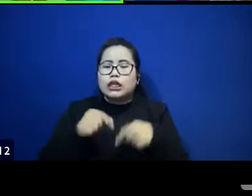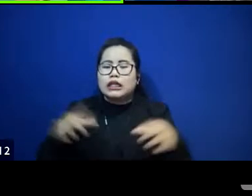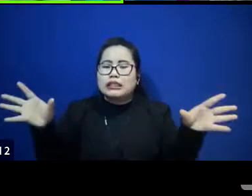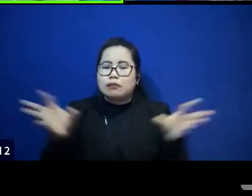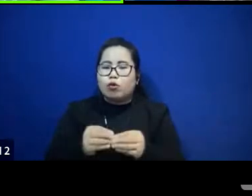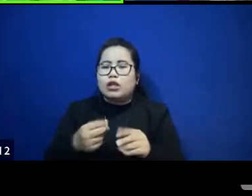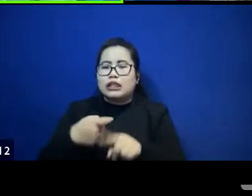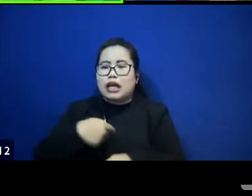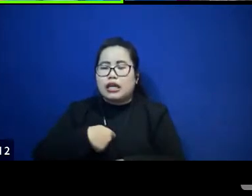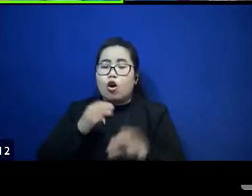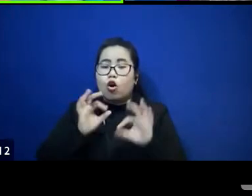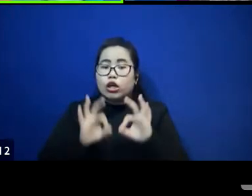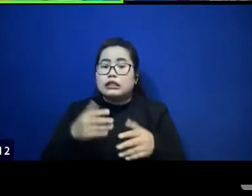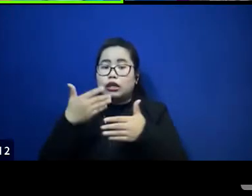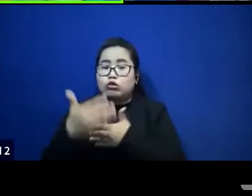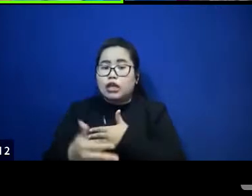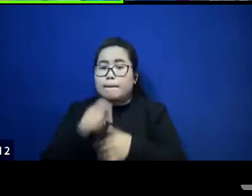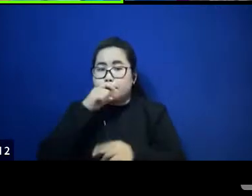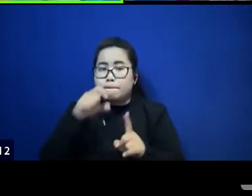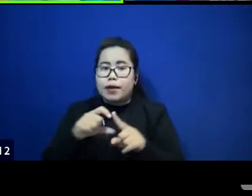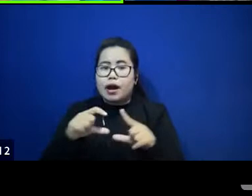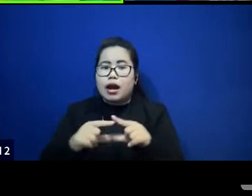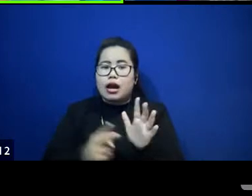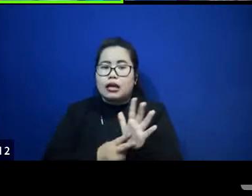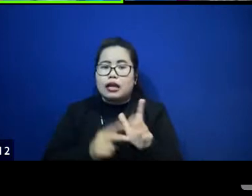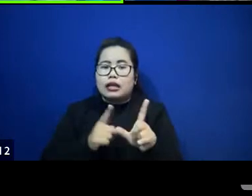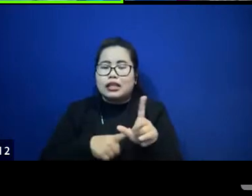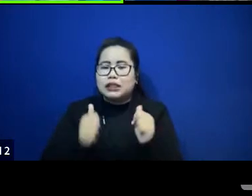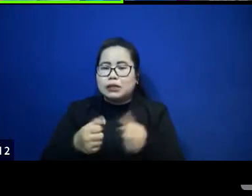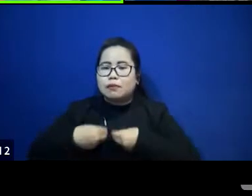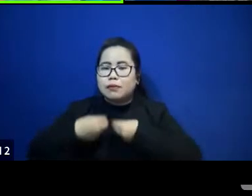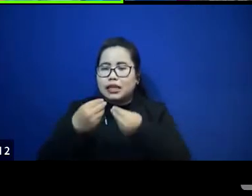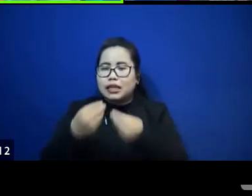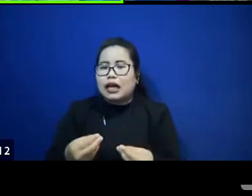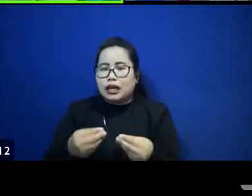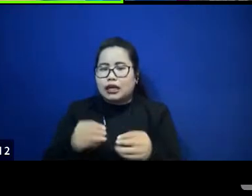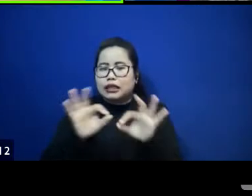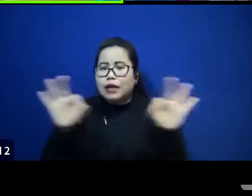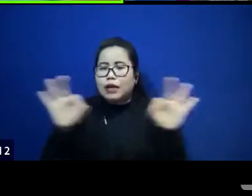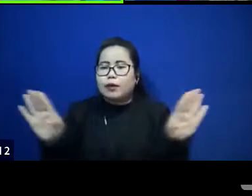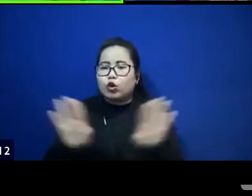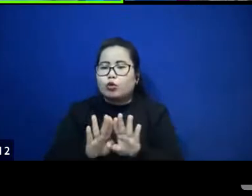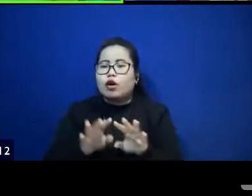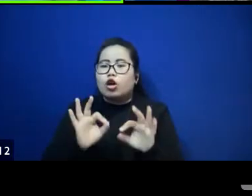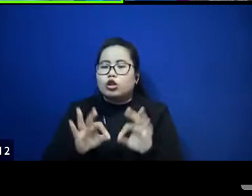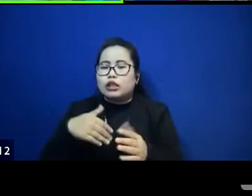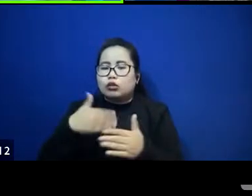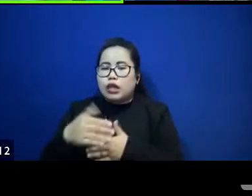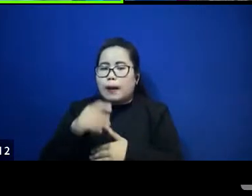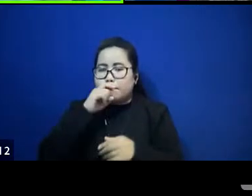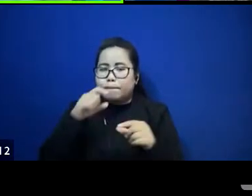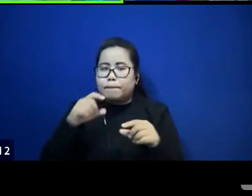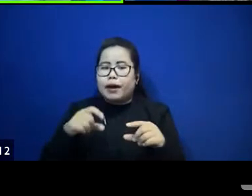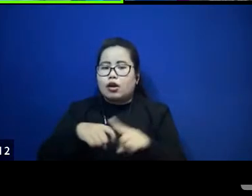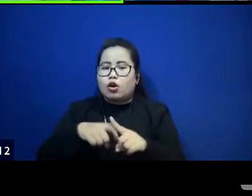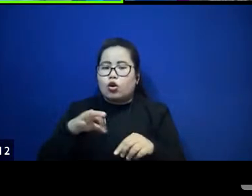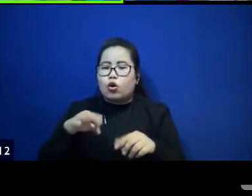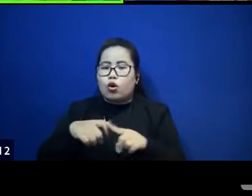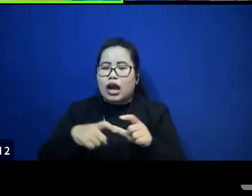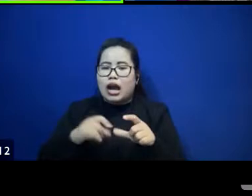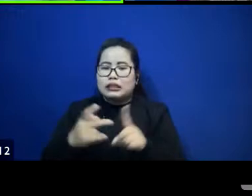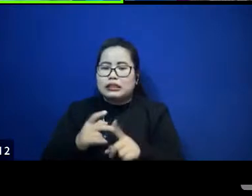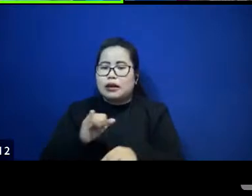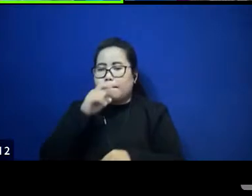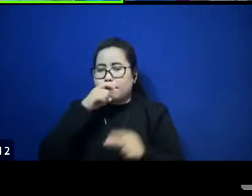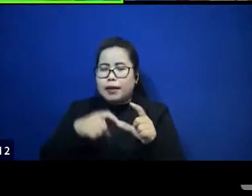bisa memberikan closing statement dan kemudian Pak Kosasih dan Pak sambel sebagai tekwey message bagi kita